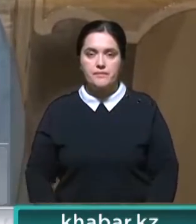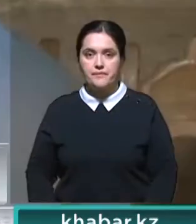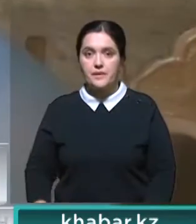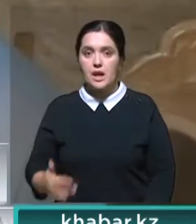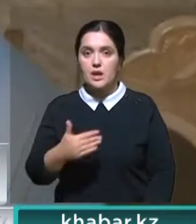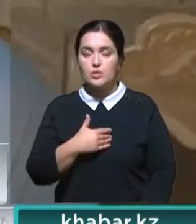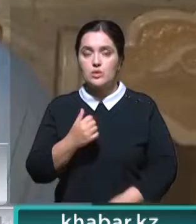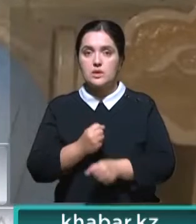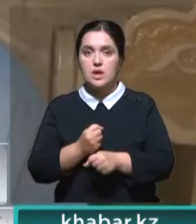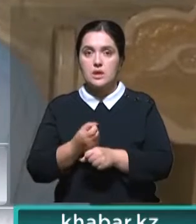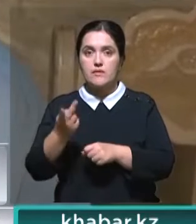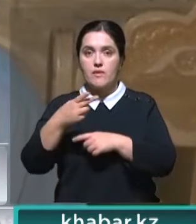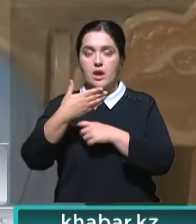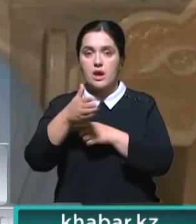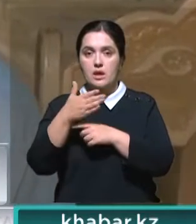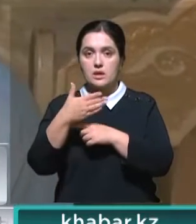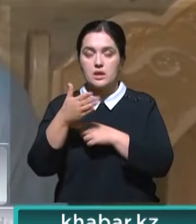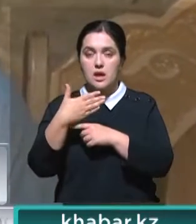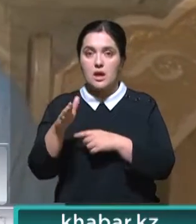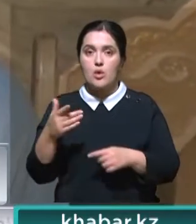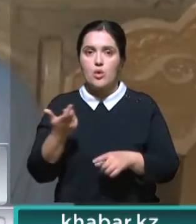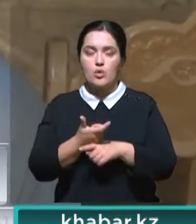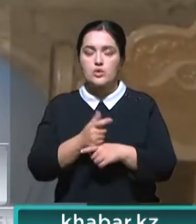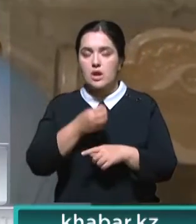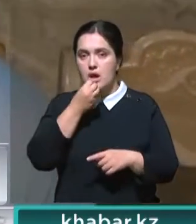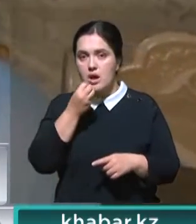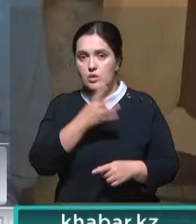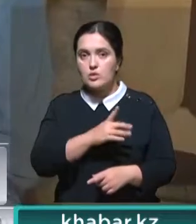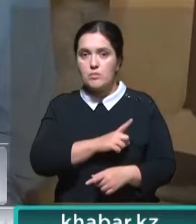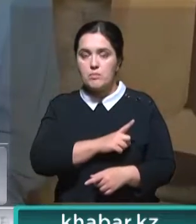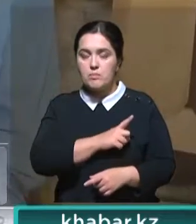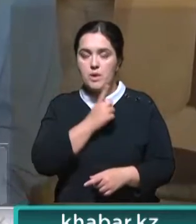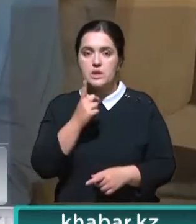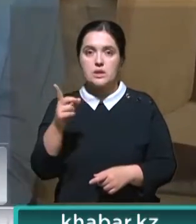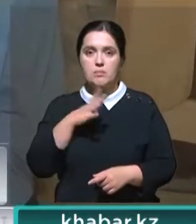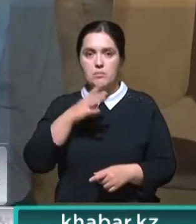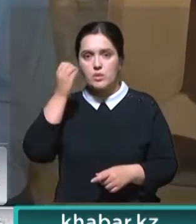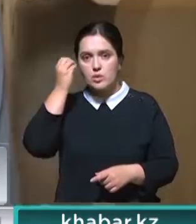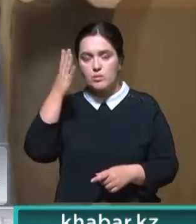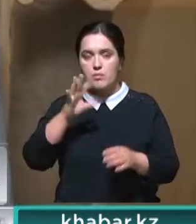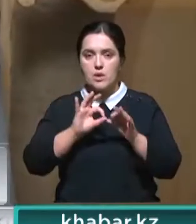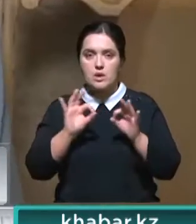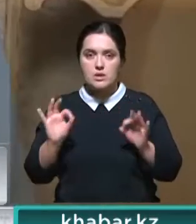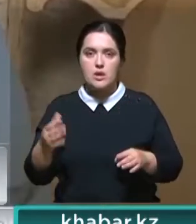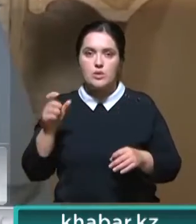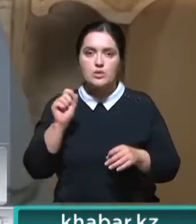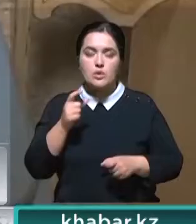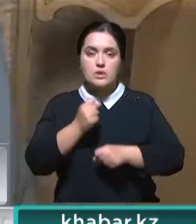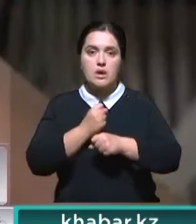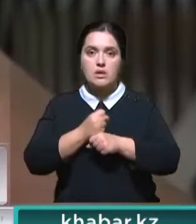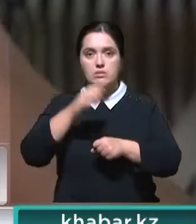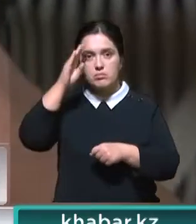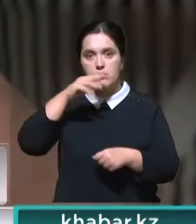сделать 2 окна. Это не первый заказ у Талана. Очень хороший мастер. Весь в отца. Он был талантливым ювелиром. Наверное, сын даже превзошел